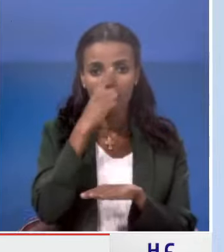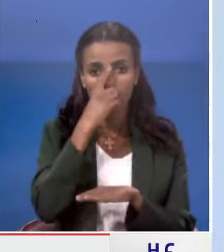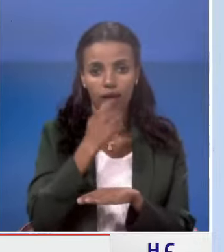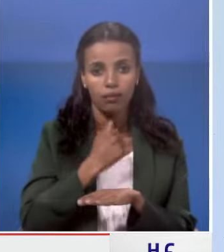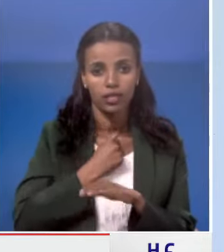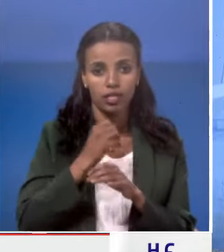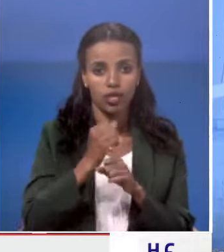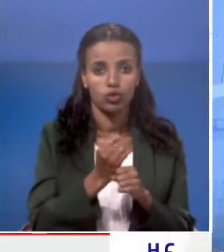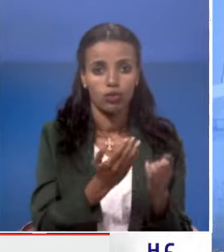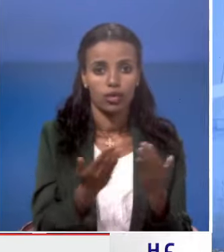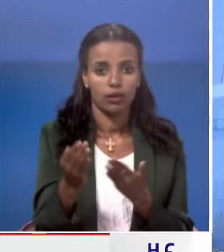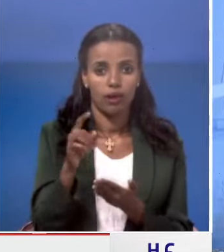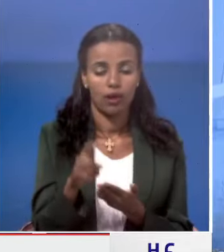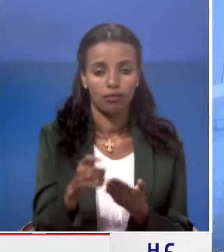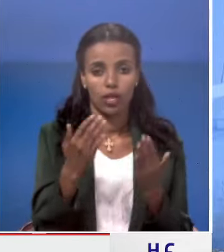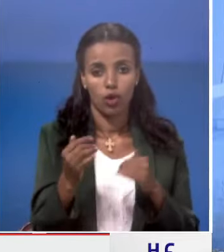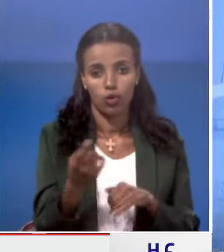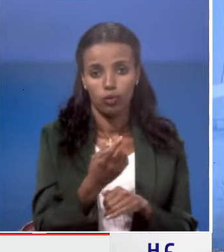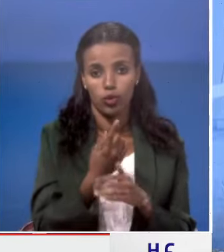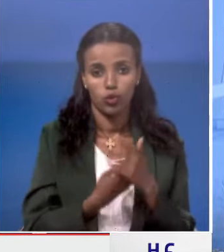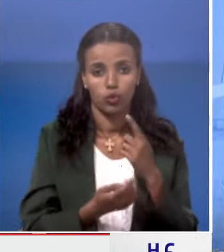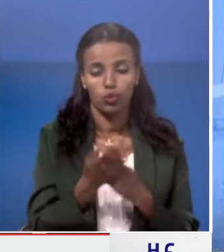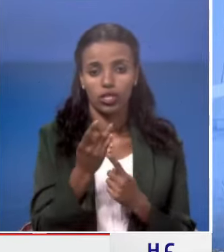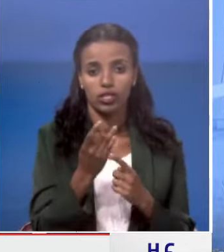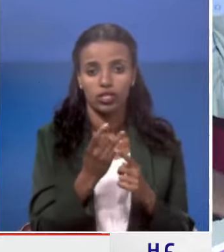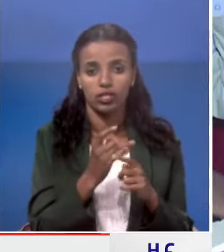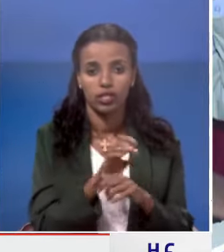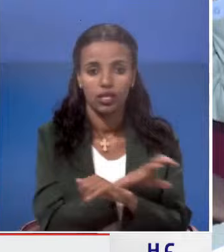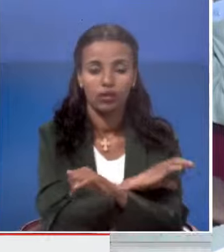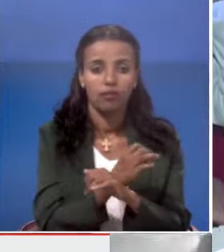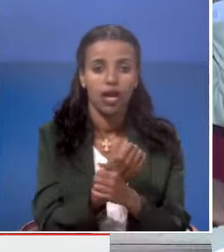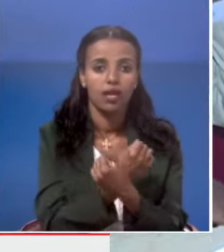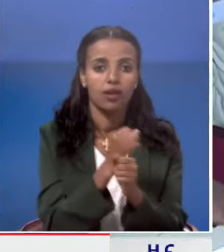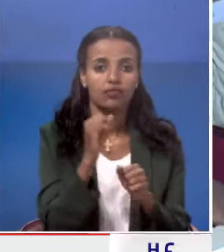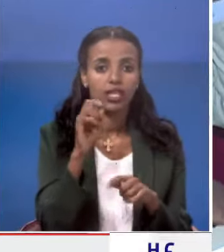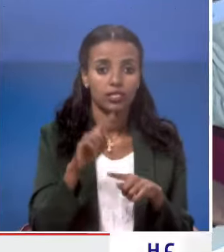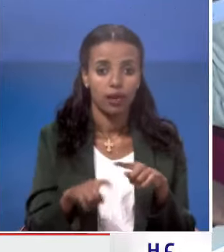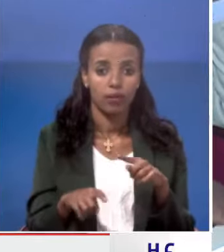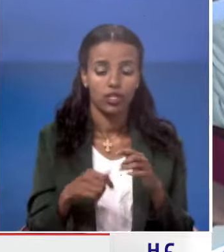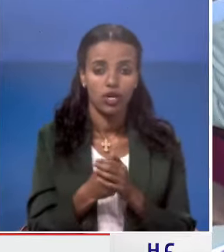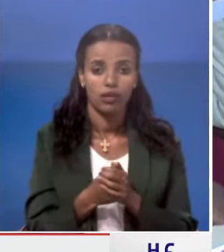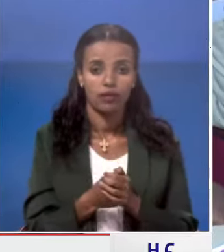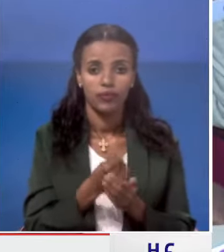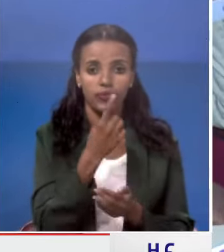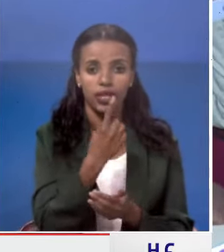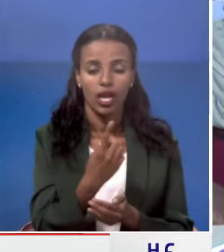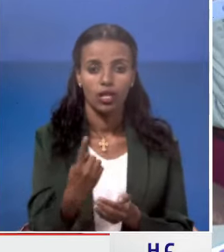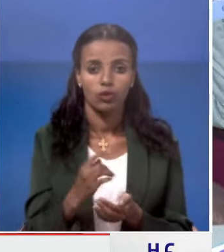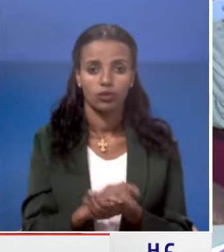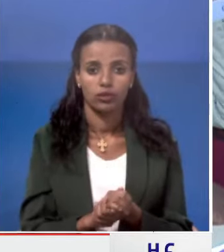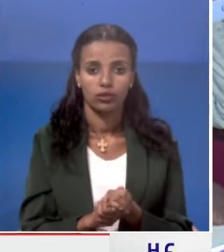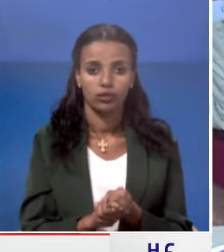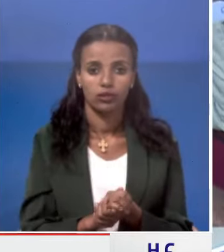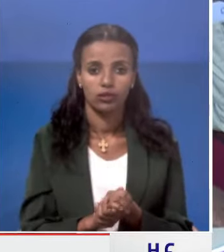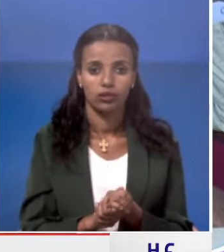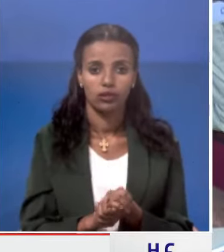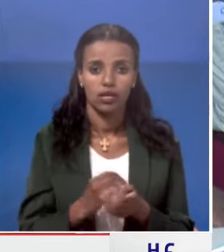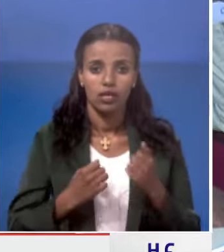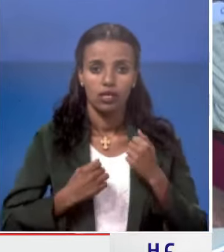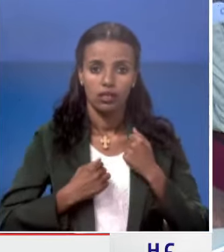ይዞ መቅረብ አለበት። አሁንም ቢሆን ውይይቶችን ምንም አይሆን በኃይል መፍታት ስለማይቻል እያንዳንዱን የወጣውን ታጣቂ